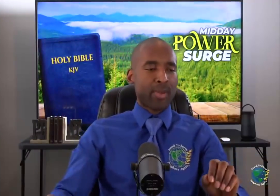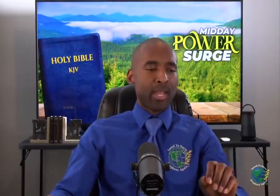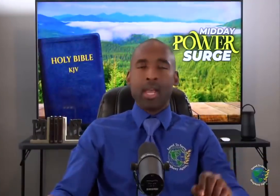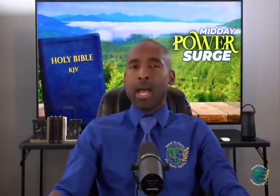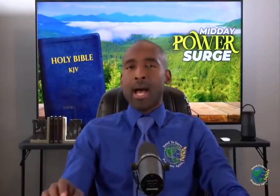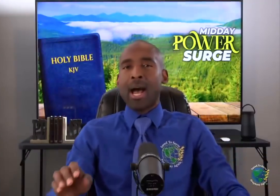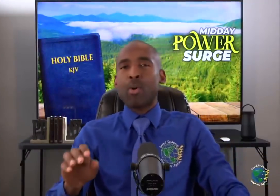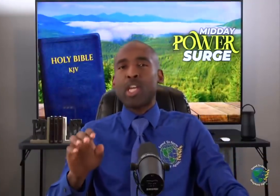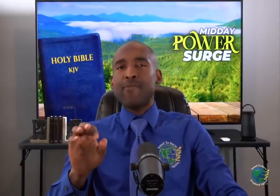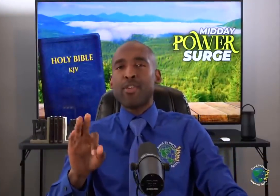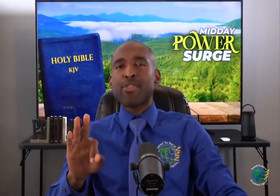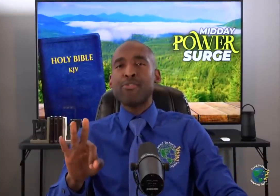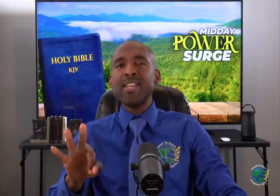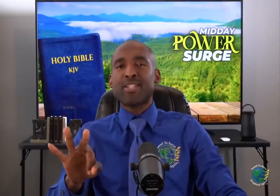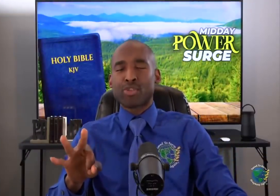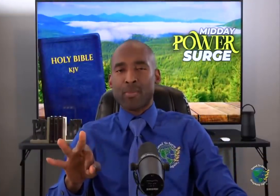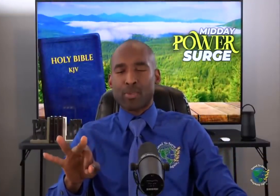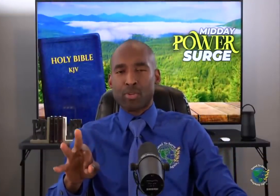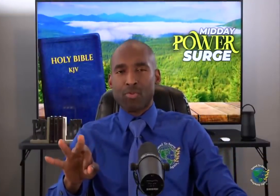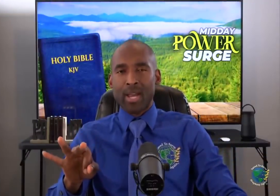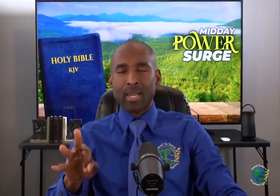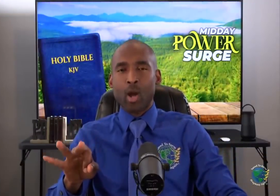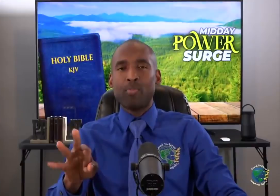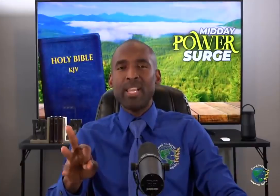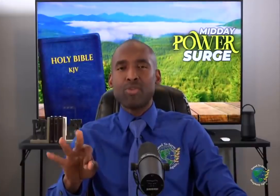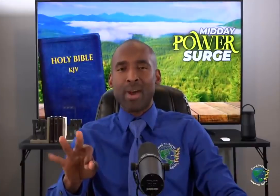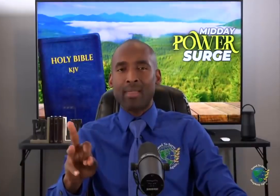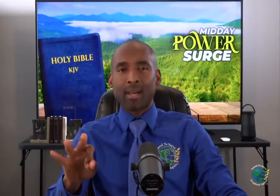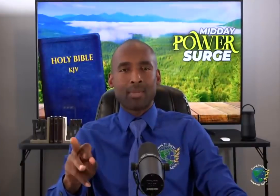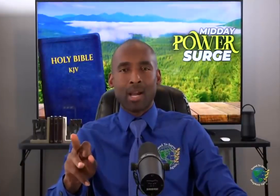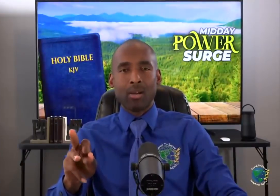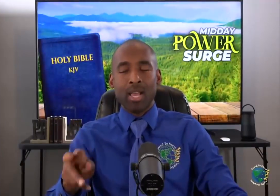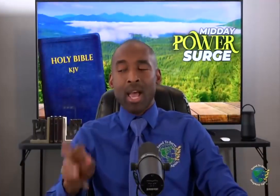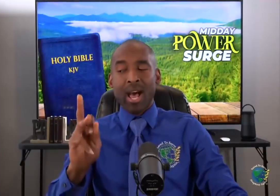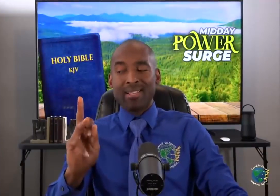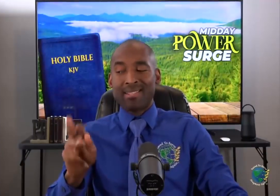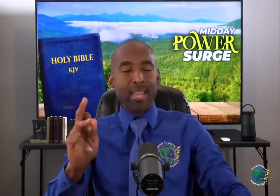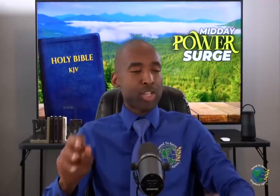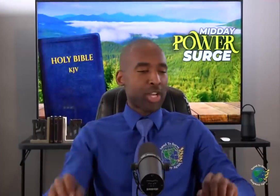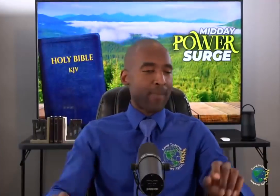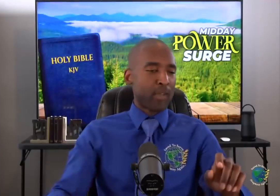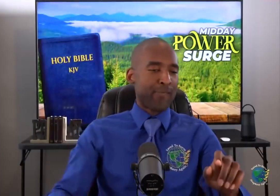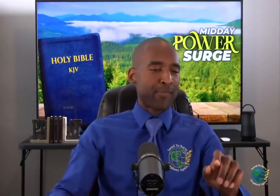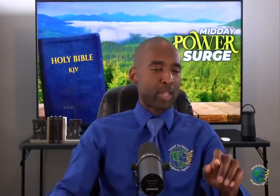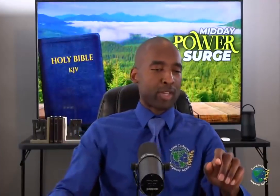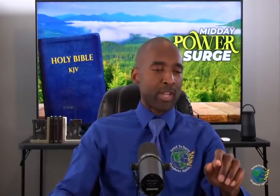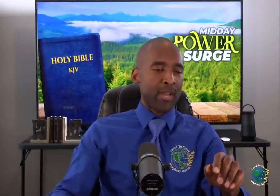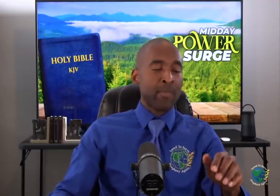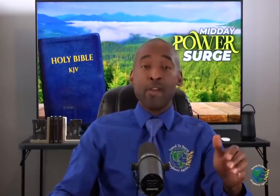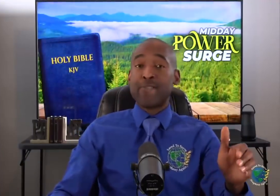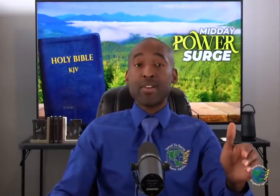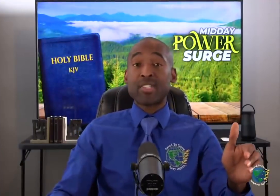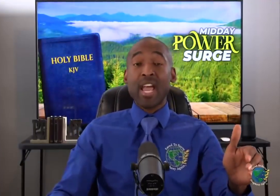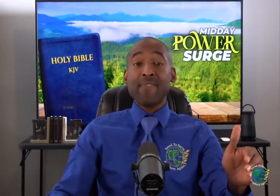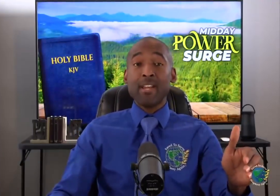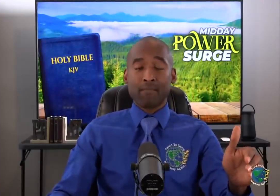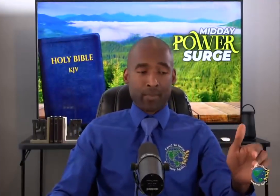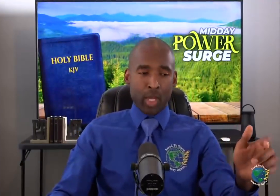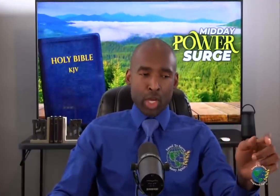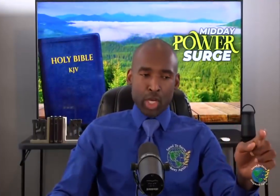глава 53. Я дам вам три текста. Пожалуйста, запишите их. Исаии 53 глава стих 7.